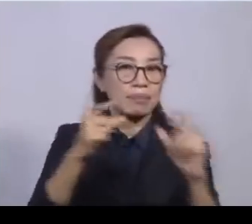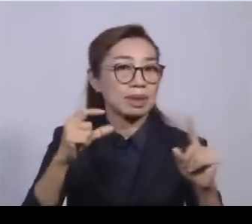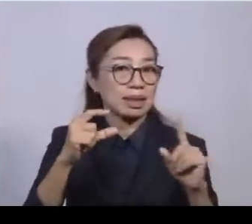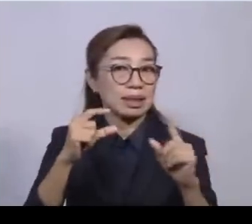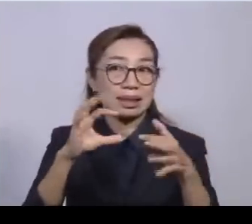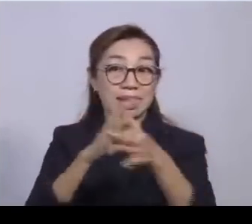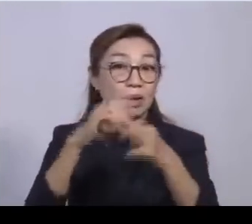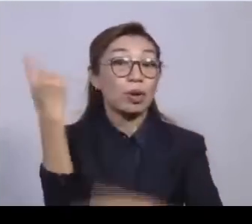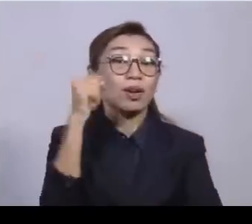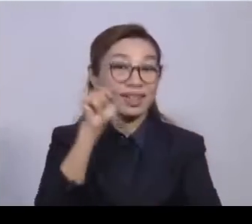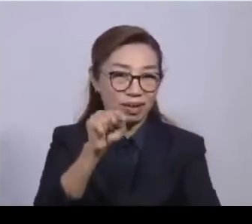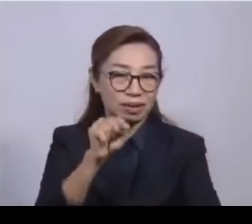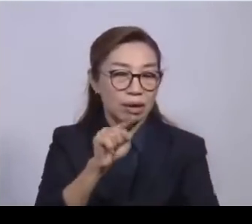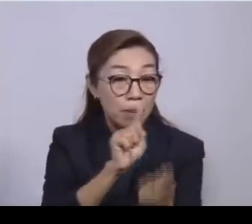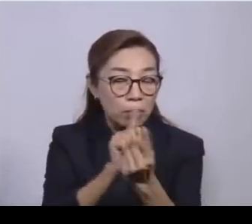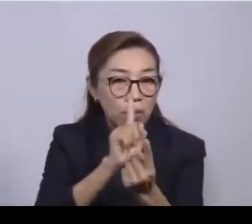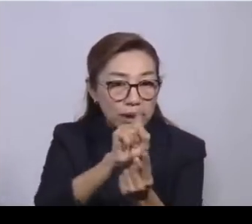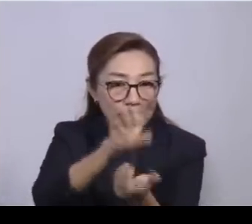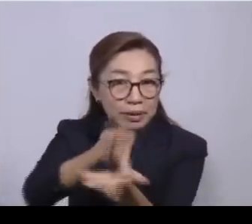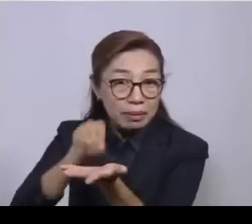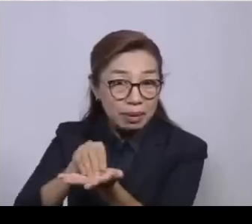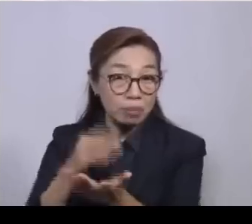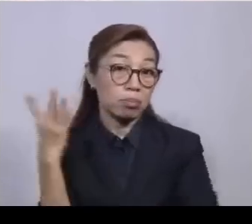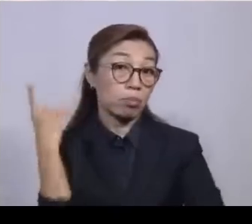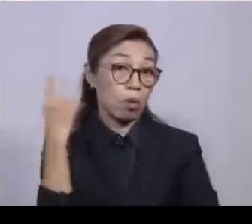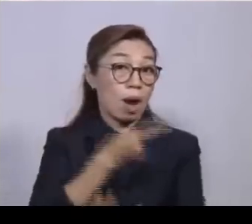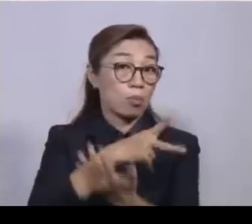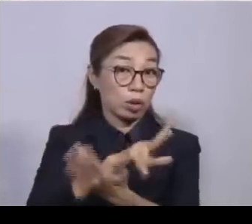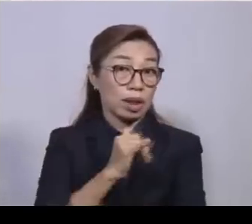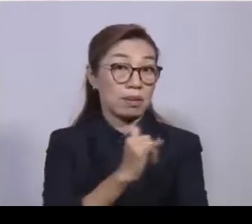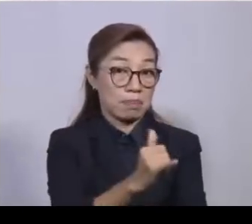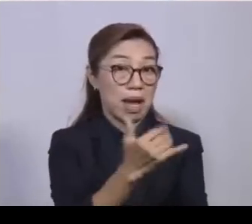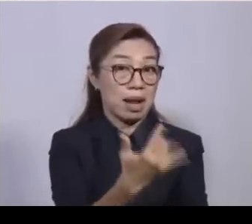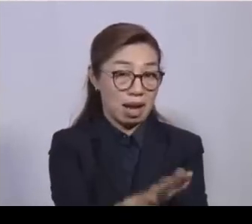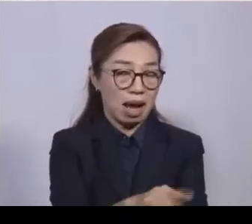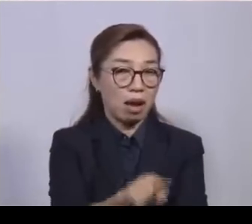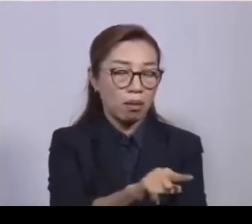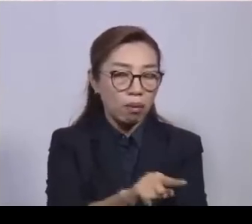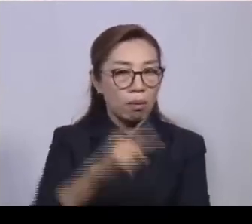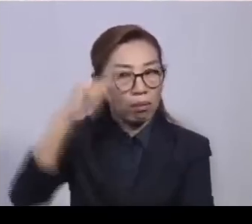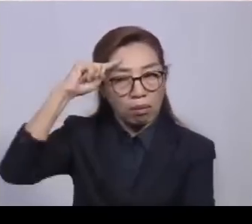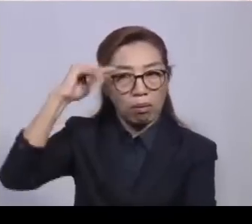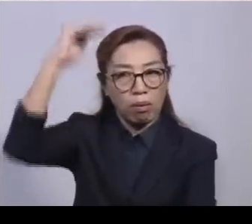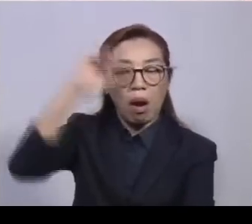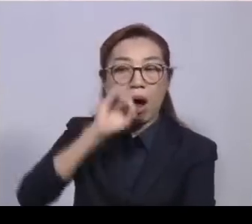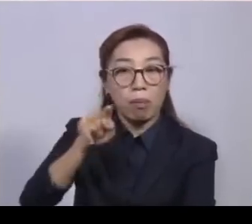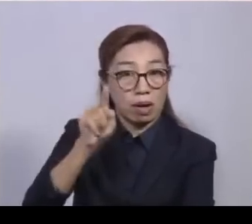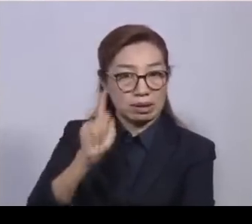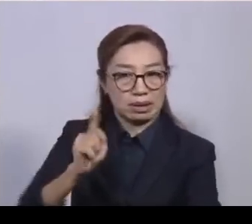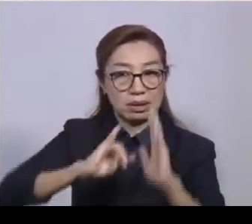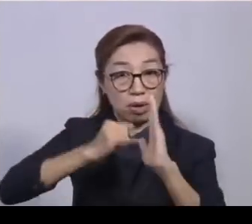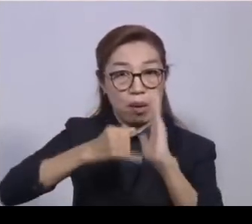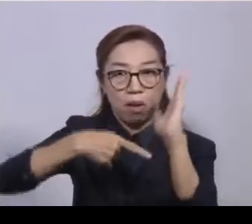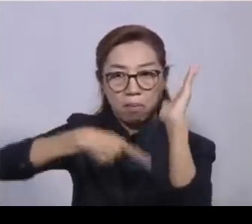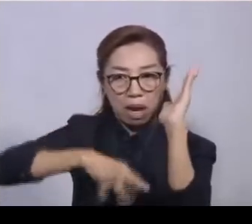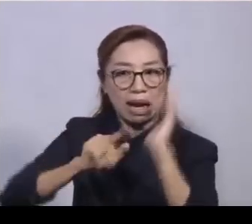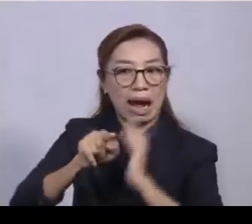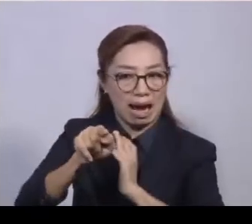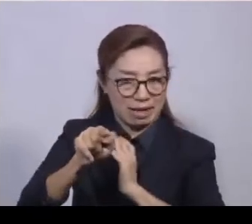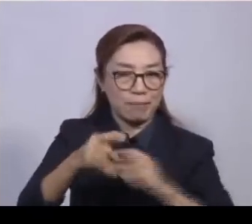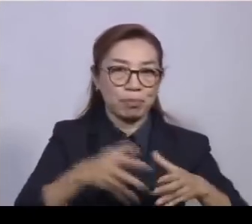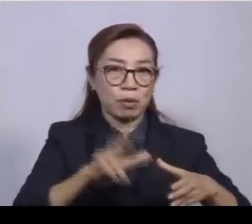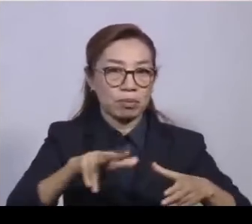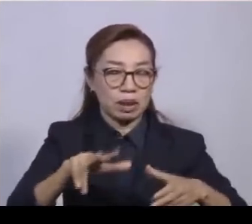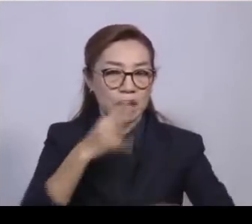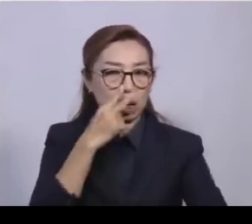ที่บอกไปก็คือลงพื้นที่ไปที่จังหวัดภูเก็ตมาแล้วโดยคุณเศรษฐาก็บอกว่าพังงาเป็นอีกหนึ่งพื้นที่ที่ทาง